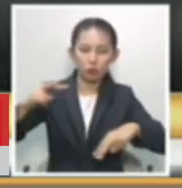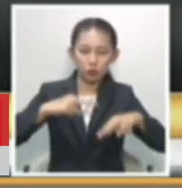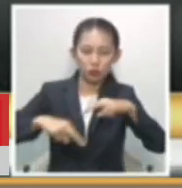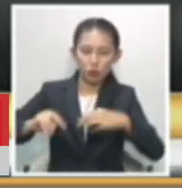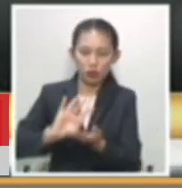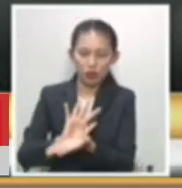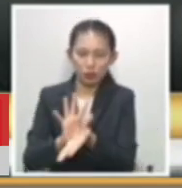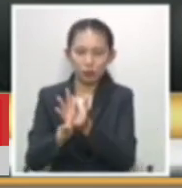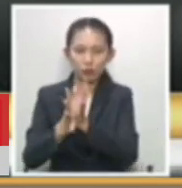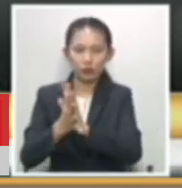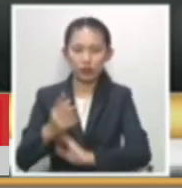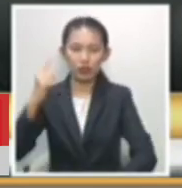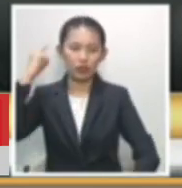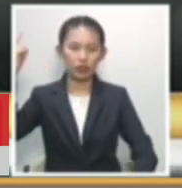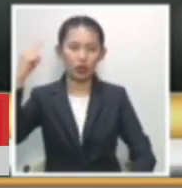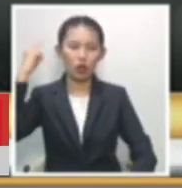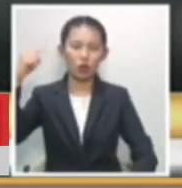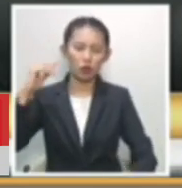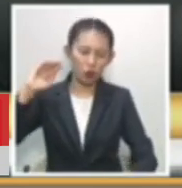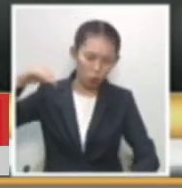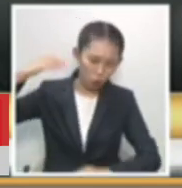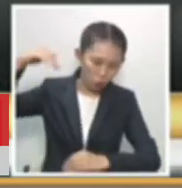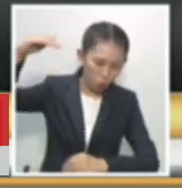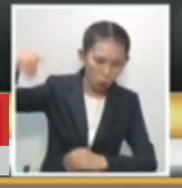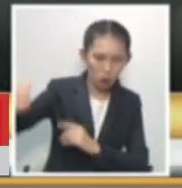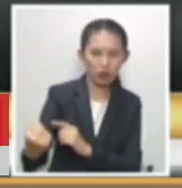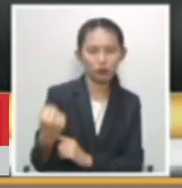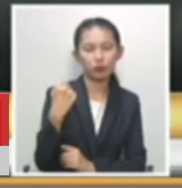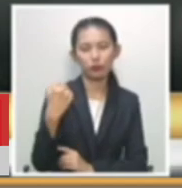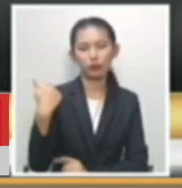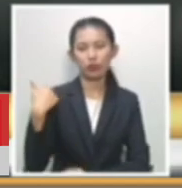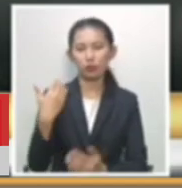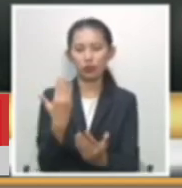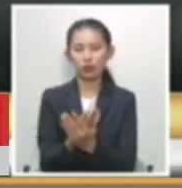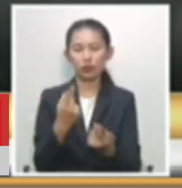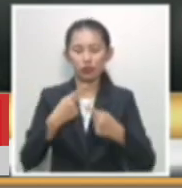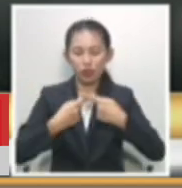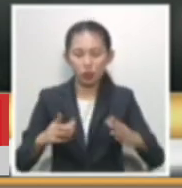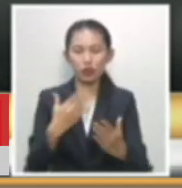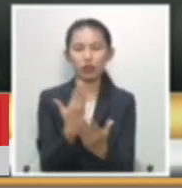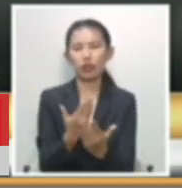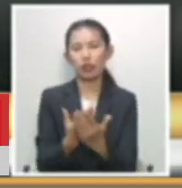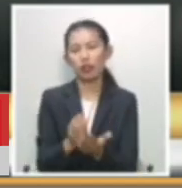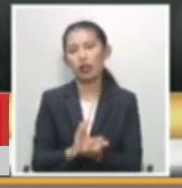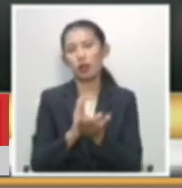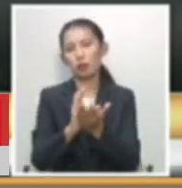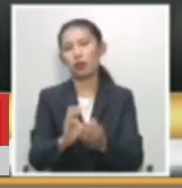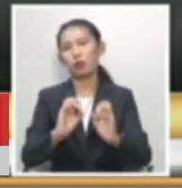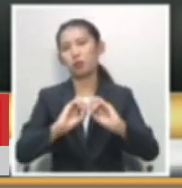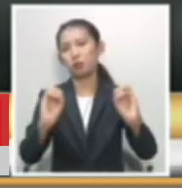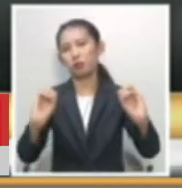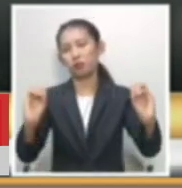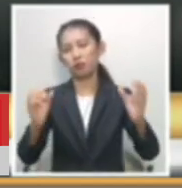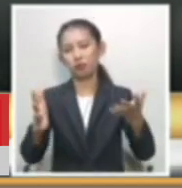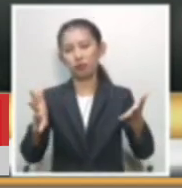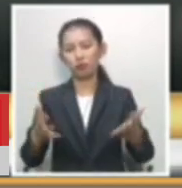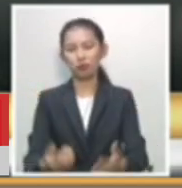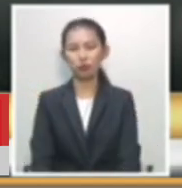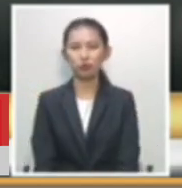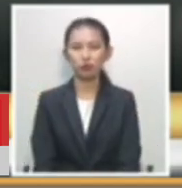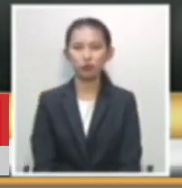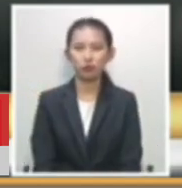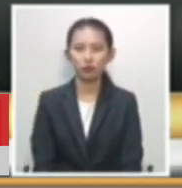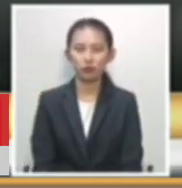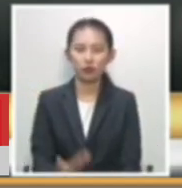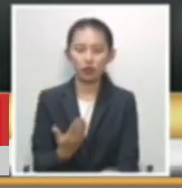วให้มีความยั่งยืนเงินลงทุนไม่มีค่ะเงินพัฒนาก็ไม่มีแบบนี้